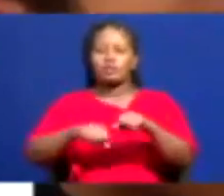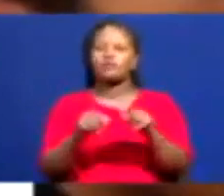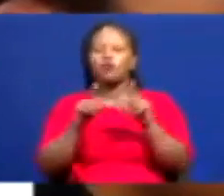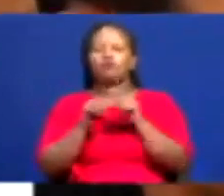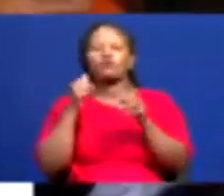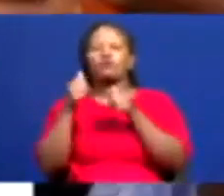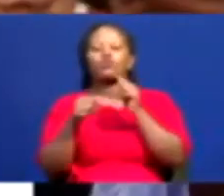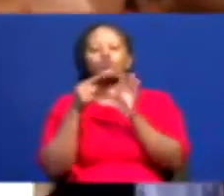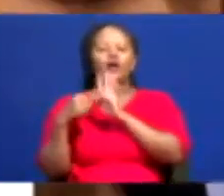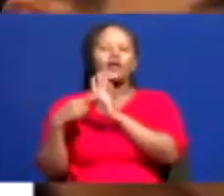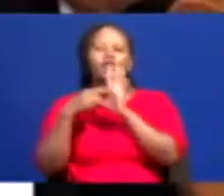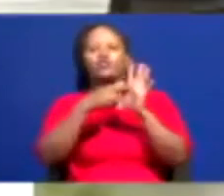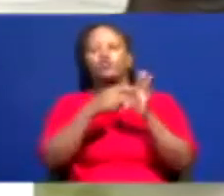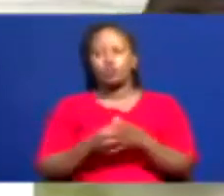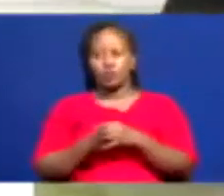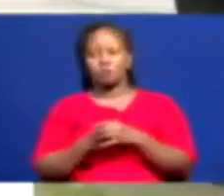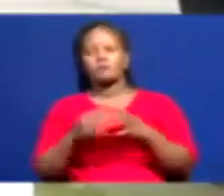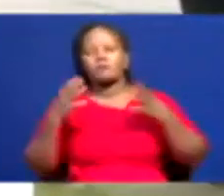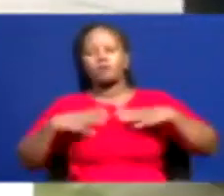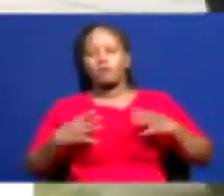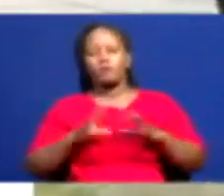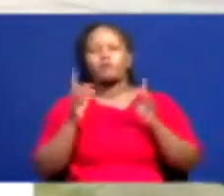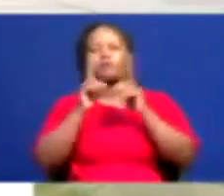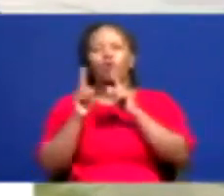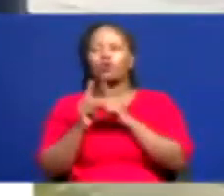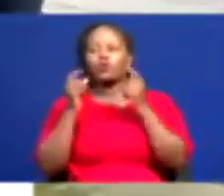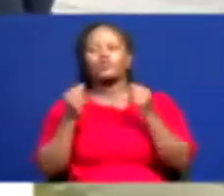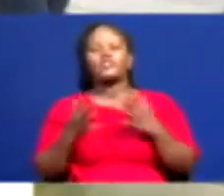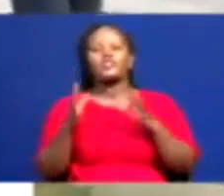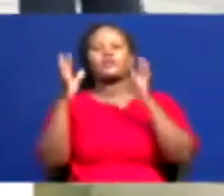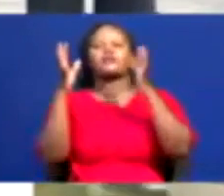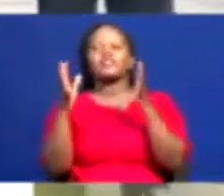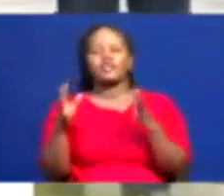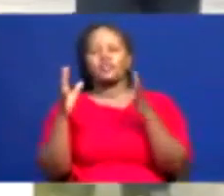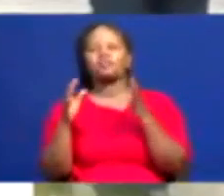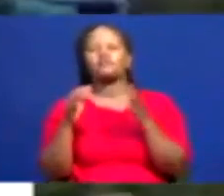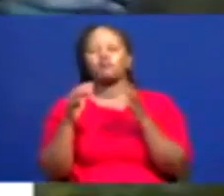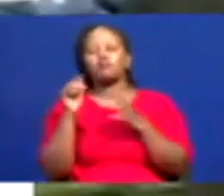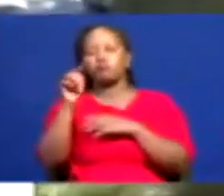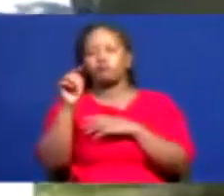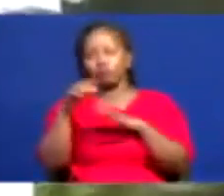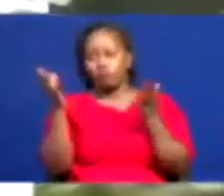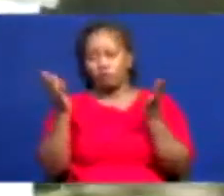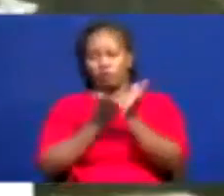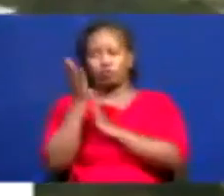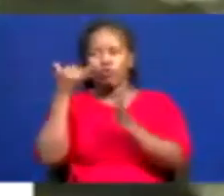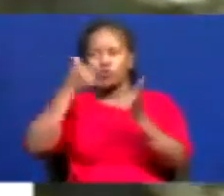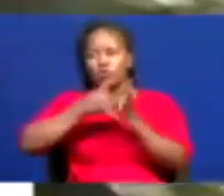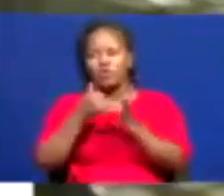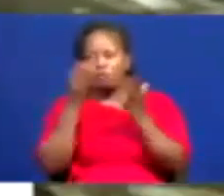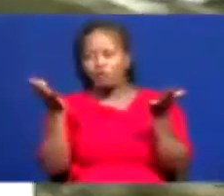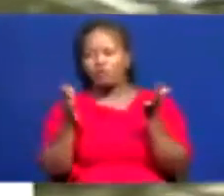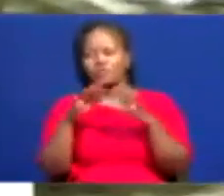waliouonesha kwenye thanka. Watu pia walisherehekea tamasha la Shoton kwa kushiriki picnic